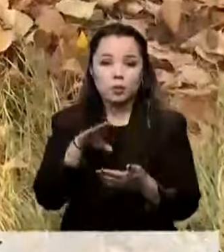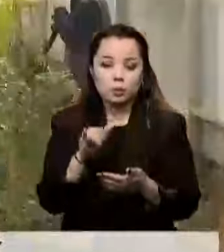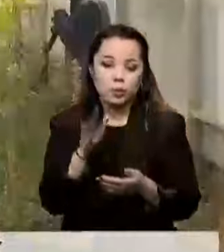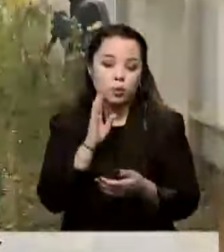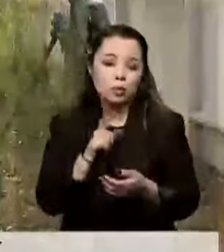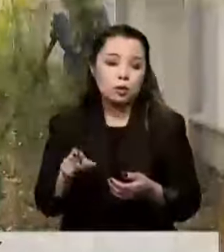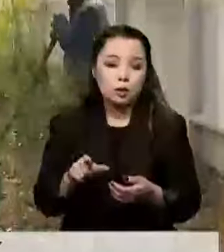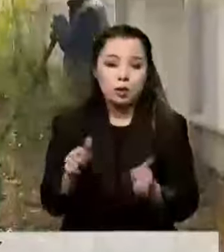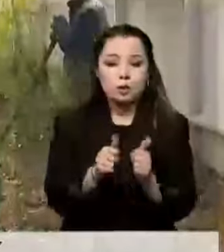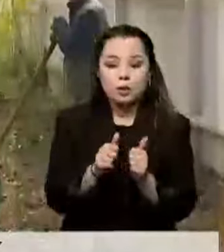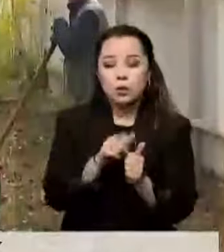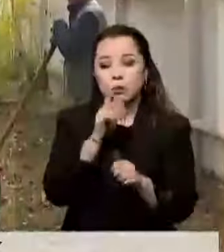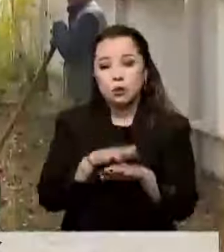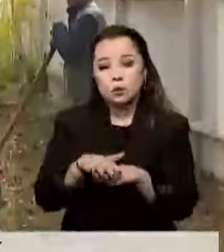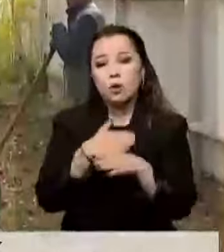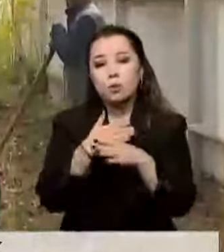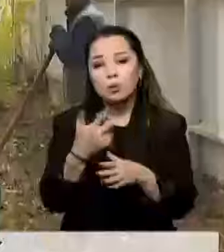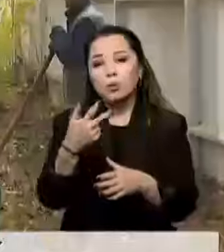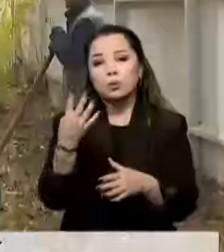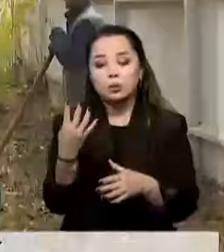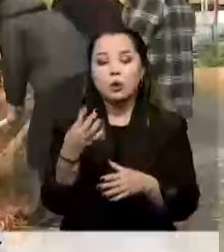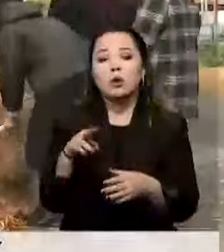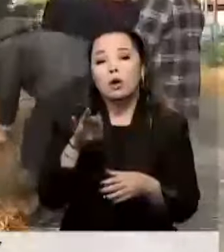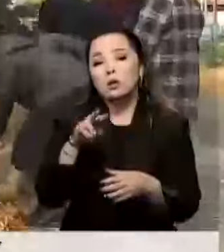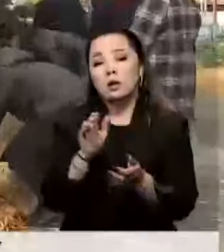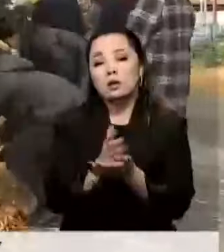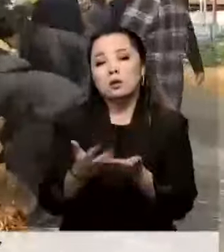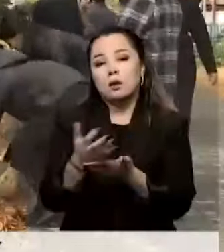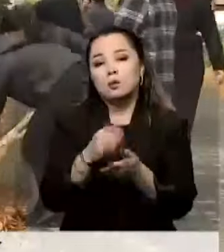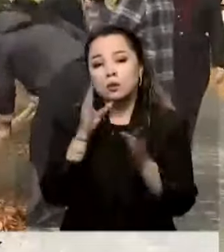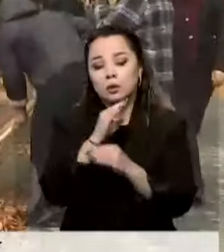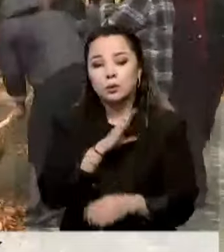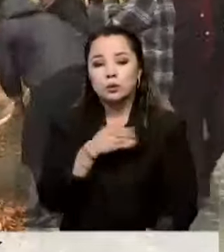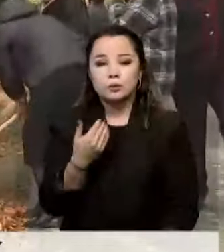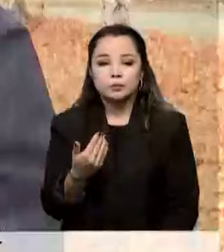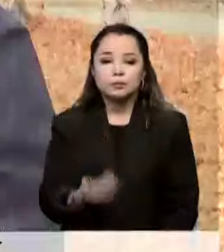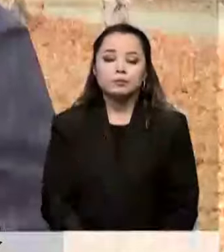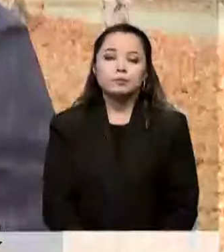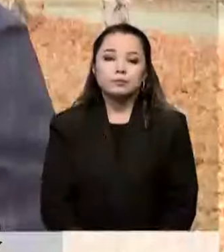жағалай қоныстанған көпшіліктің көмегімен 34 тонна қоқыс шығарылды, дейді жауаптылар.